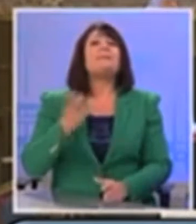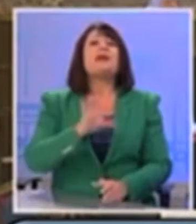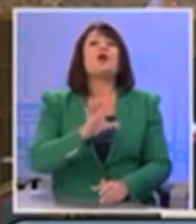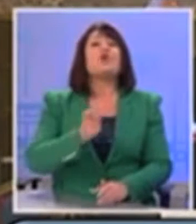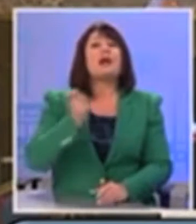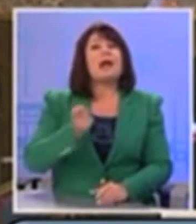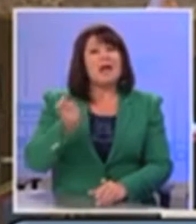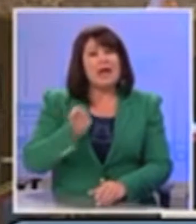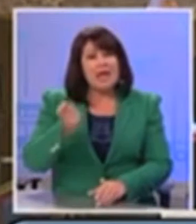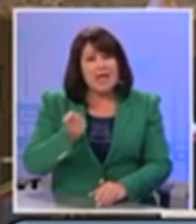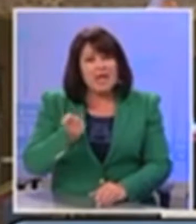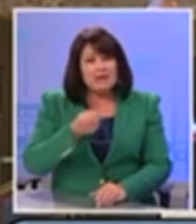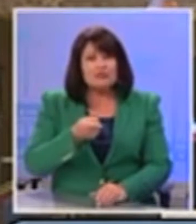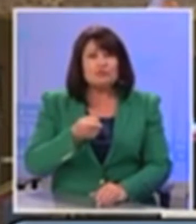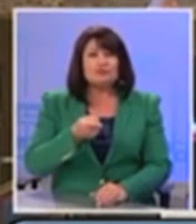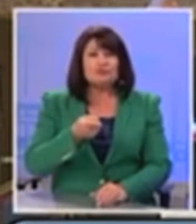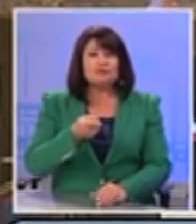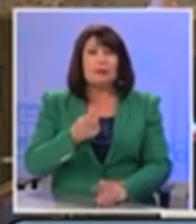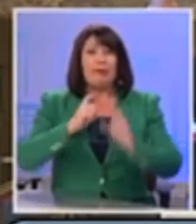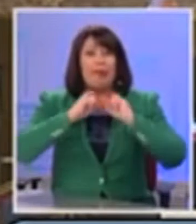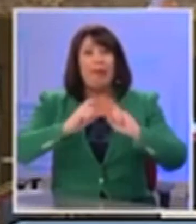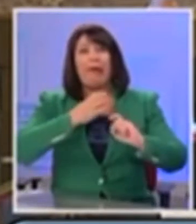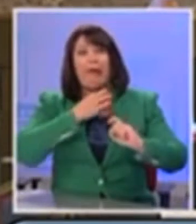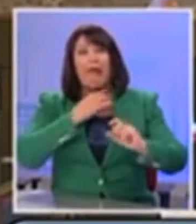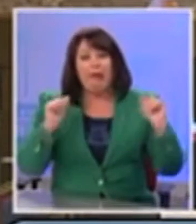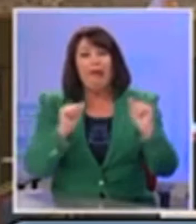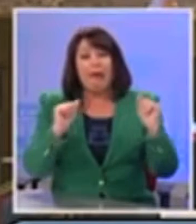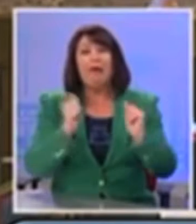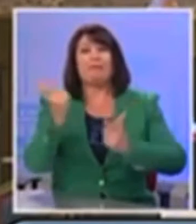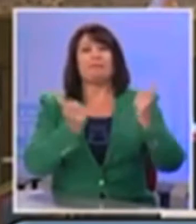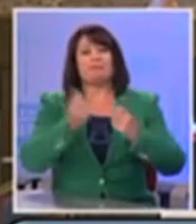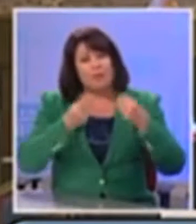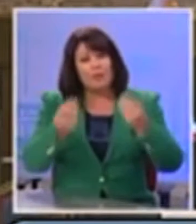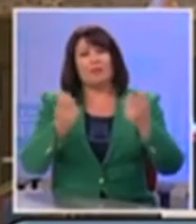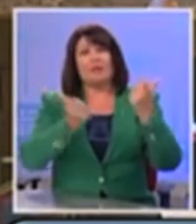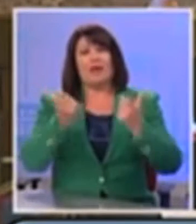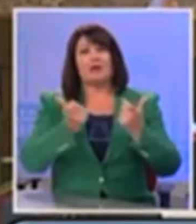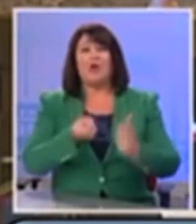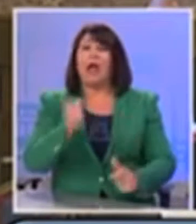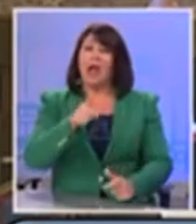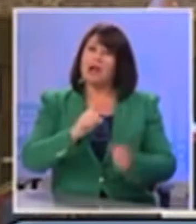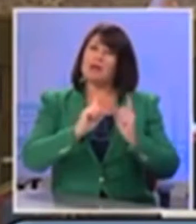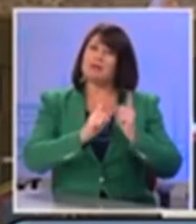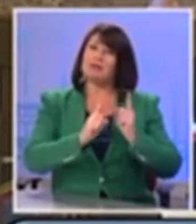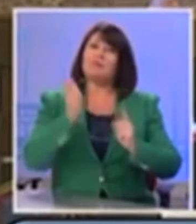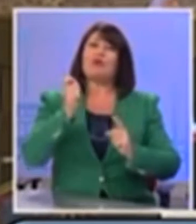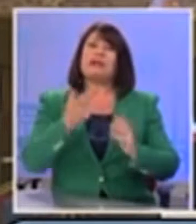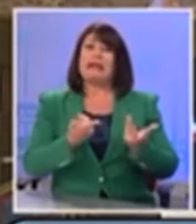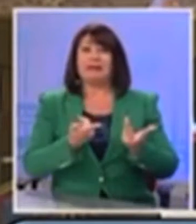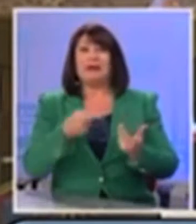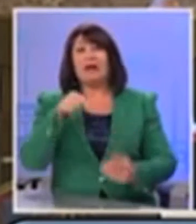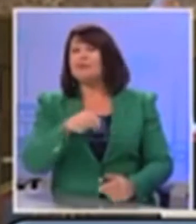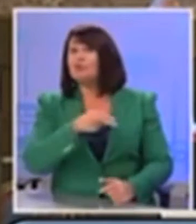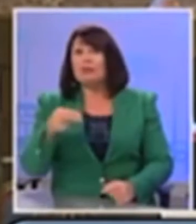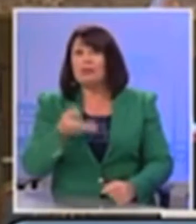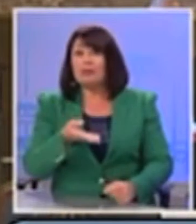dans la détermination de ses politiques. Le premier principe donc adopté dans cette résolution des Nations